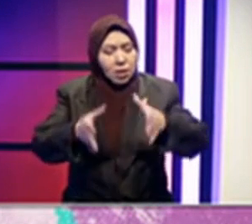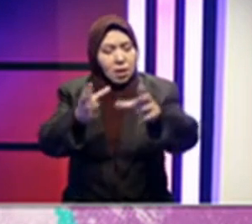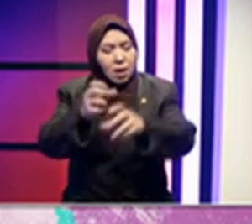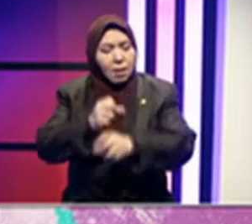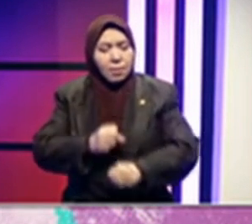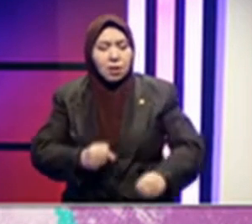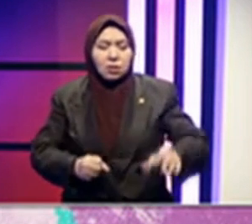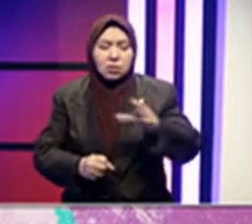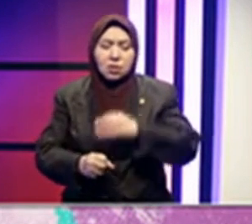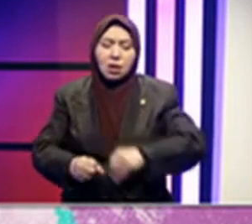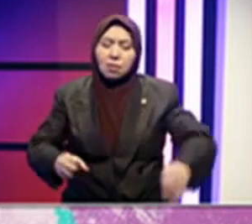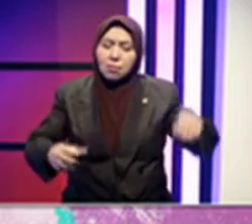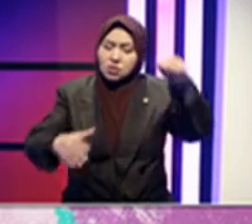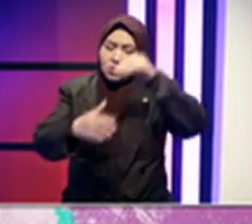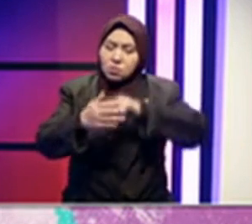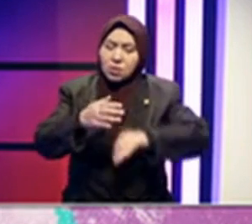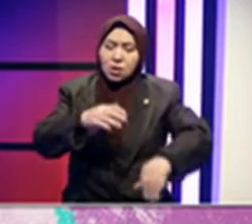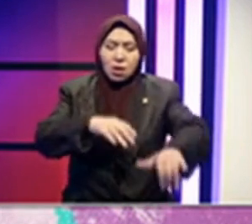ويدخلهم